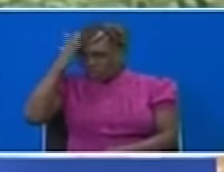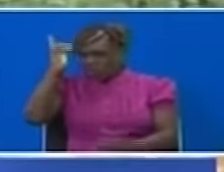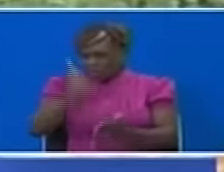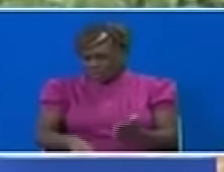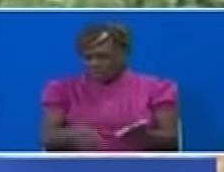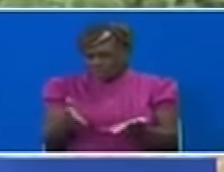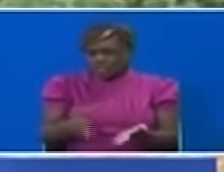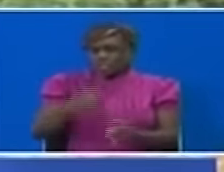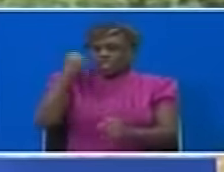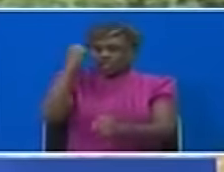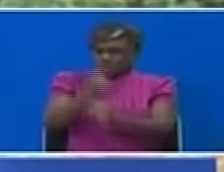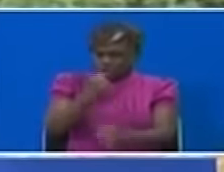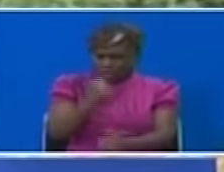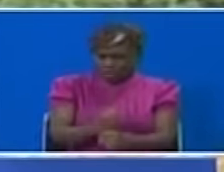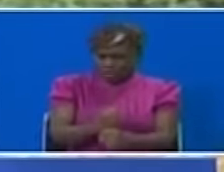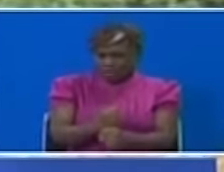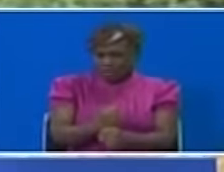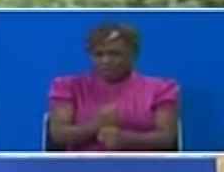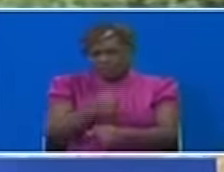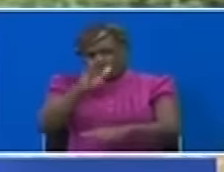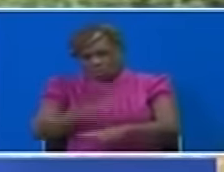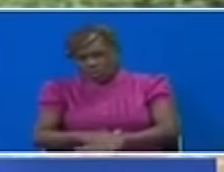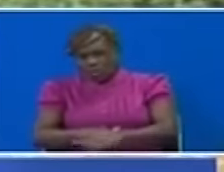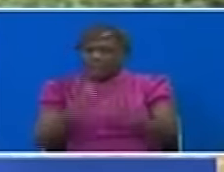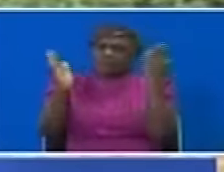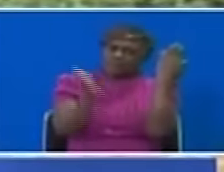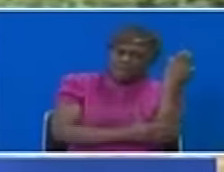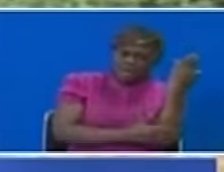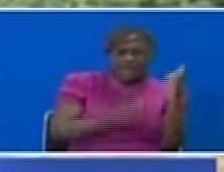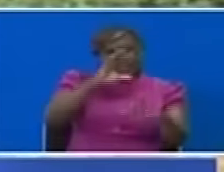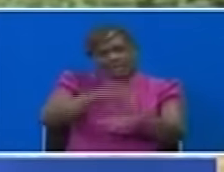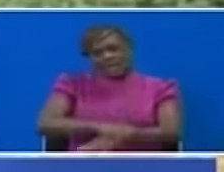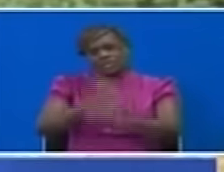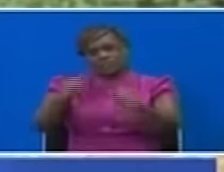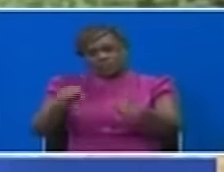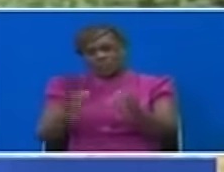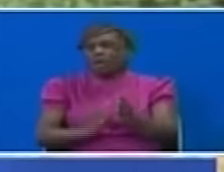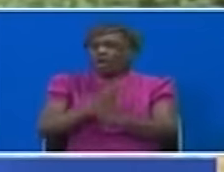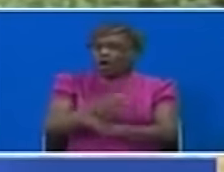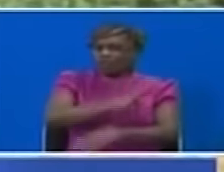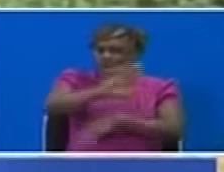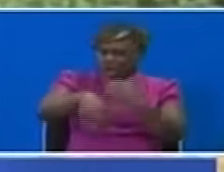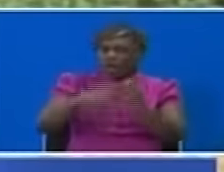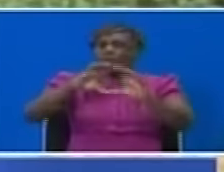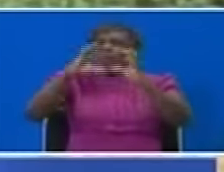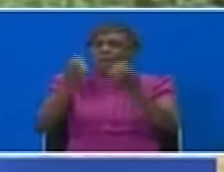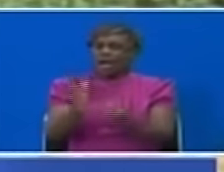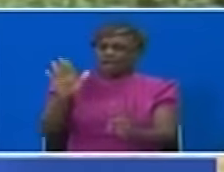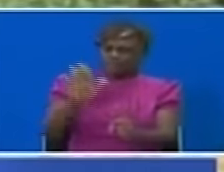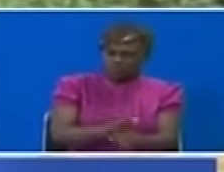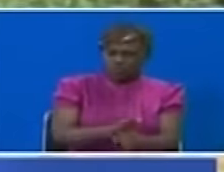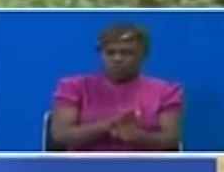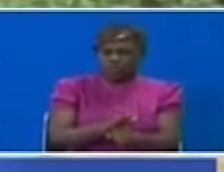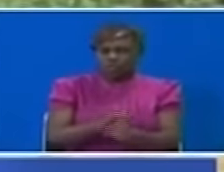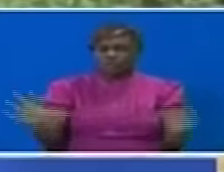hii ni taaluma ambayo heri na shari hupatikana vitani. Lakini zaidi ya yote ni ulimwengu mzima